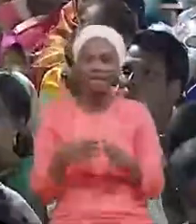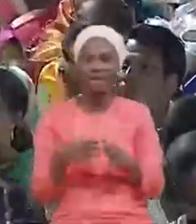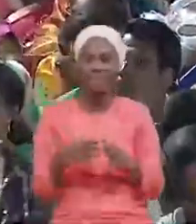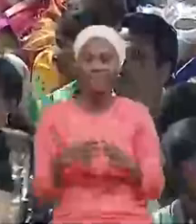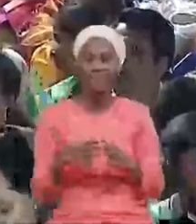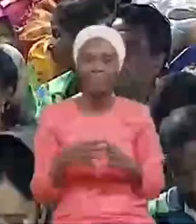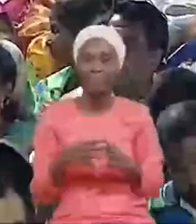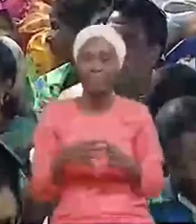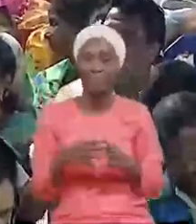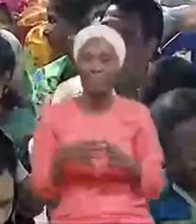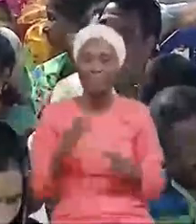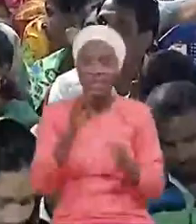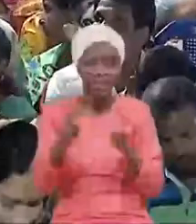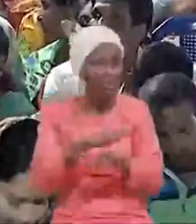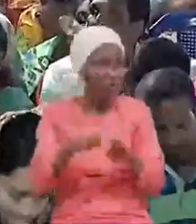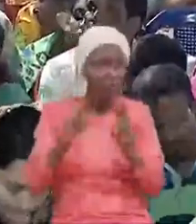si vous ne le regardez pas,